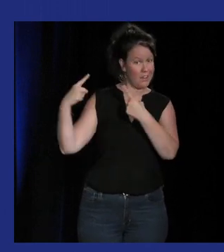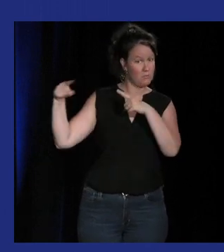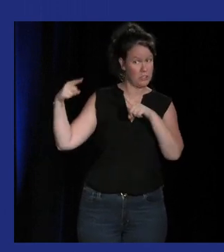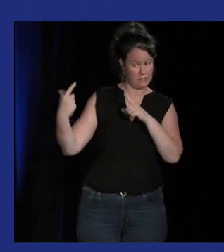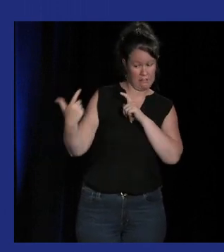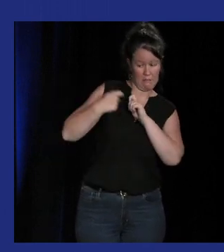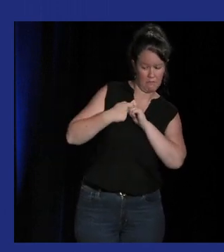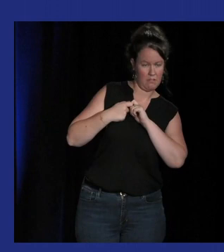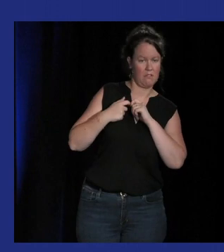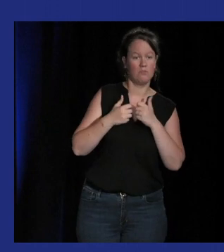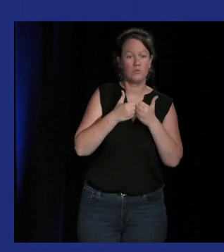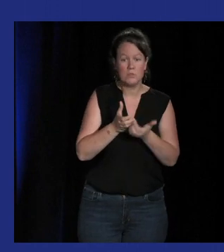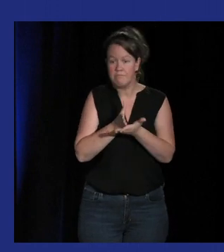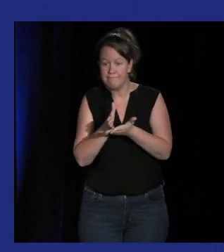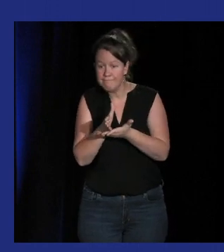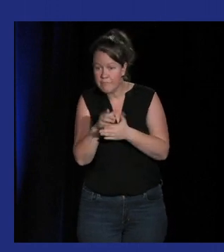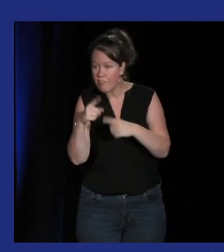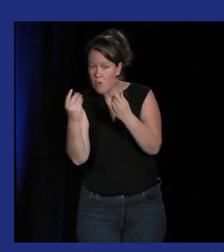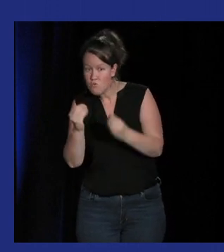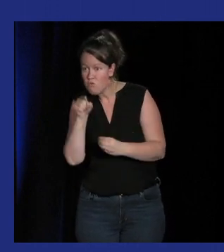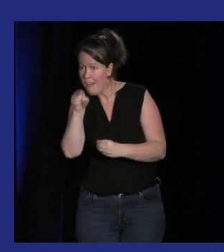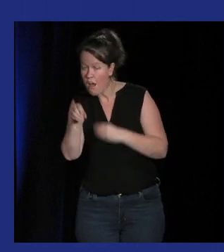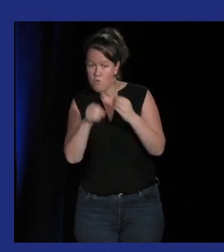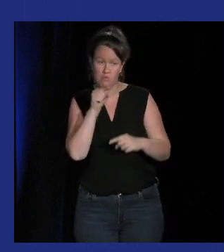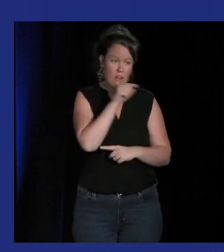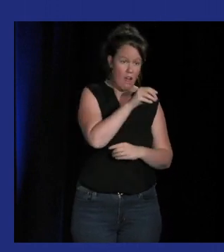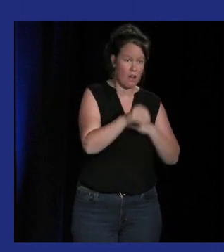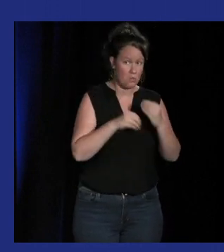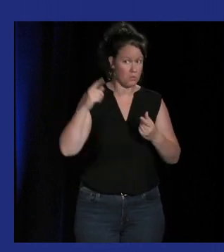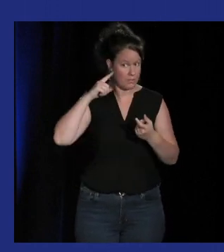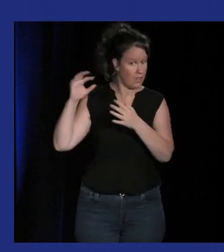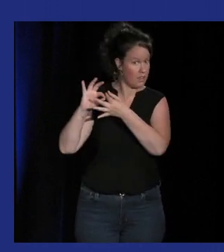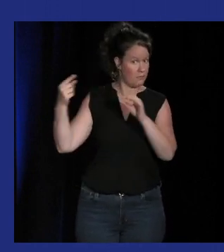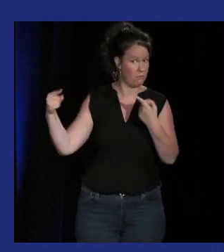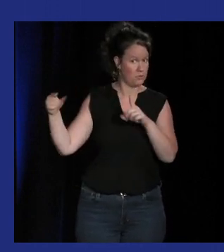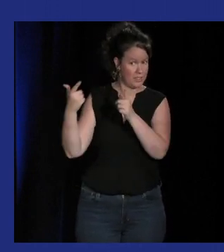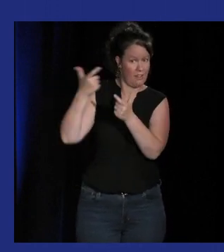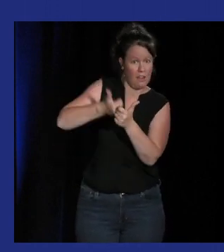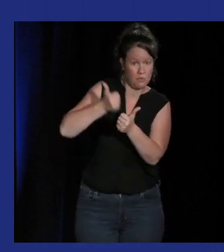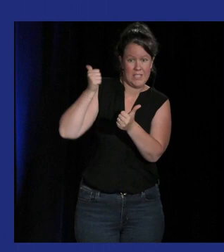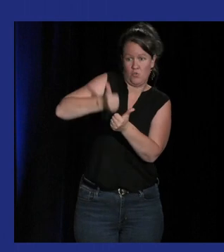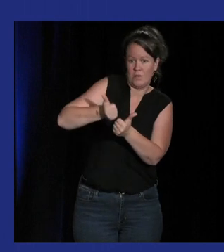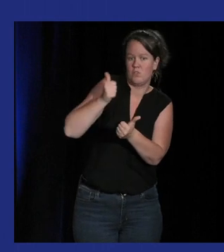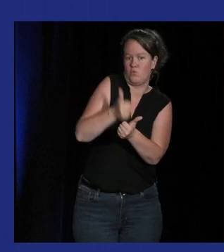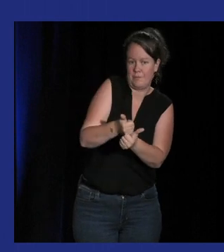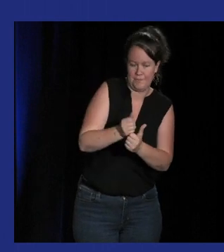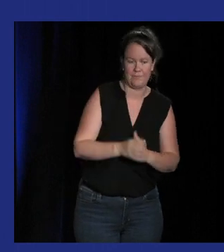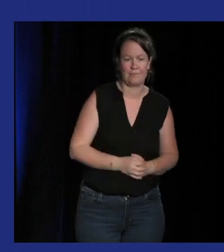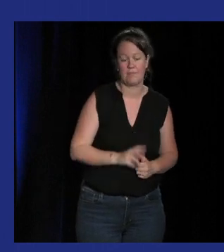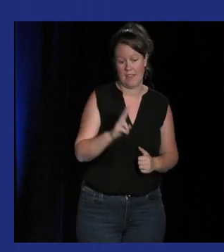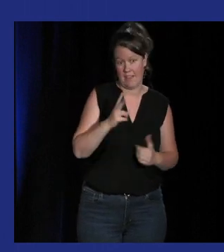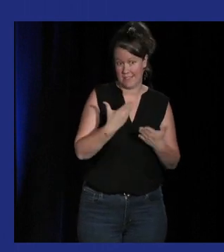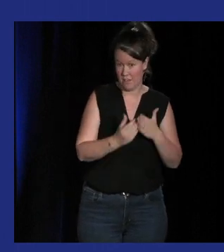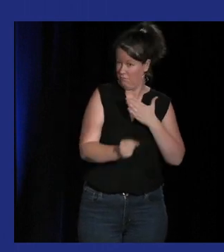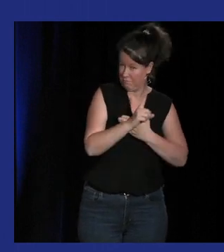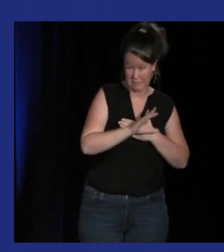problématiques de mixage d'un jeu on sait pas à l'avance qui va se passer donc il faut des fois vous allez travailler avec oppositeur qui viennent du cinéma qui ont l'habitude de